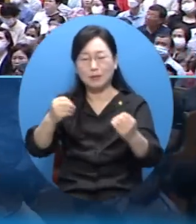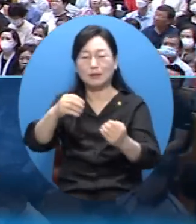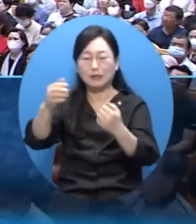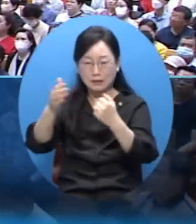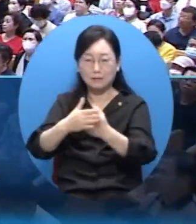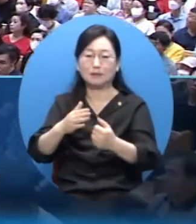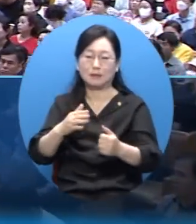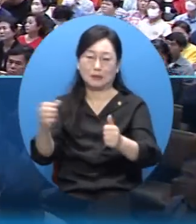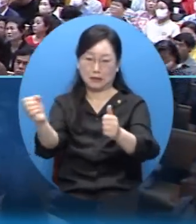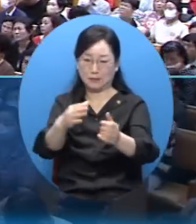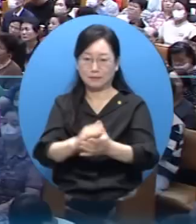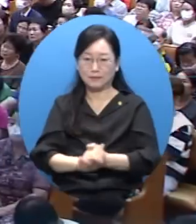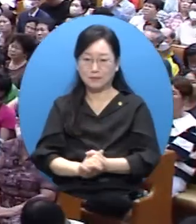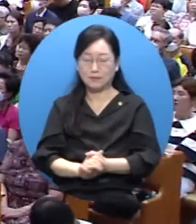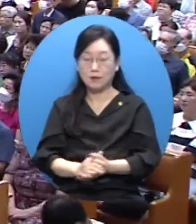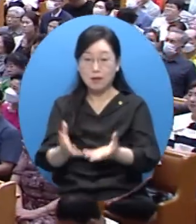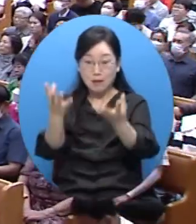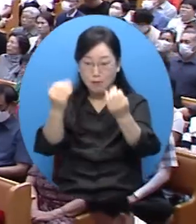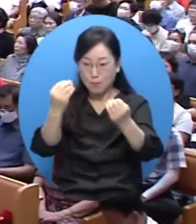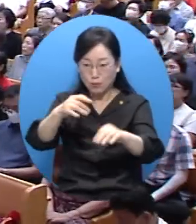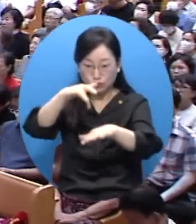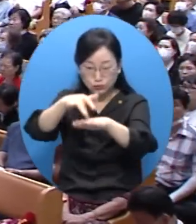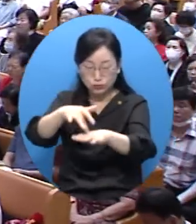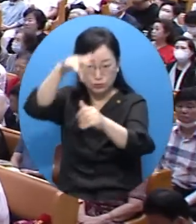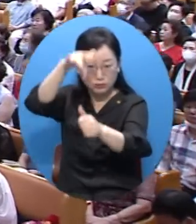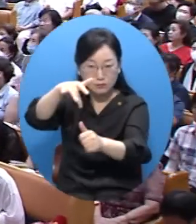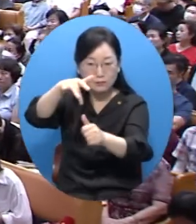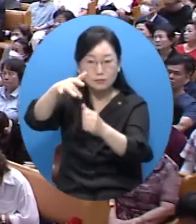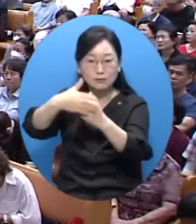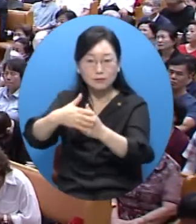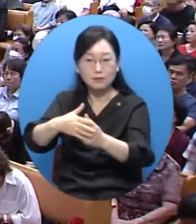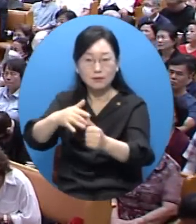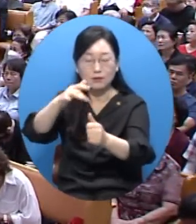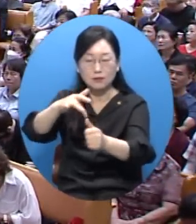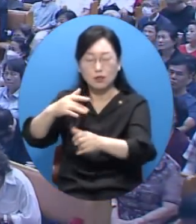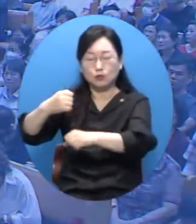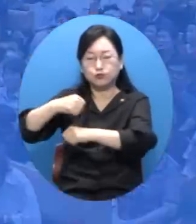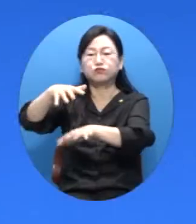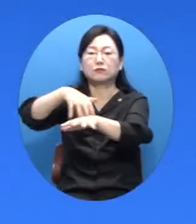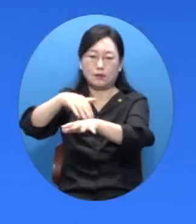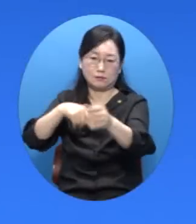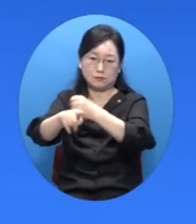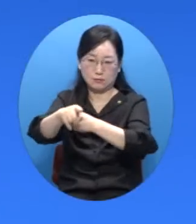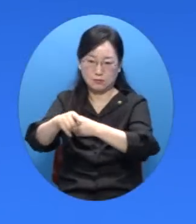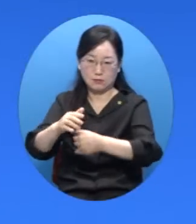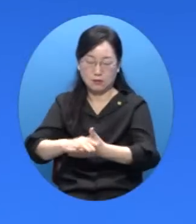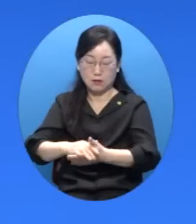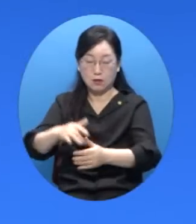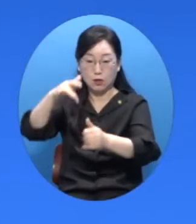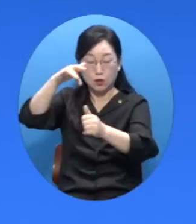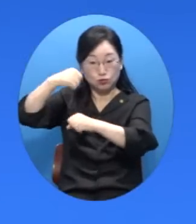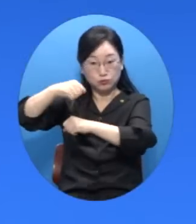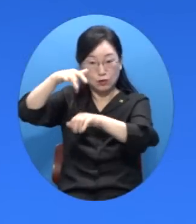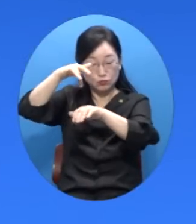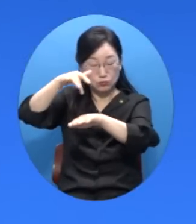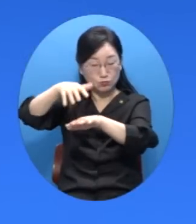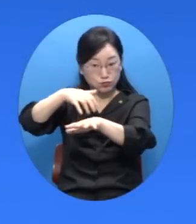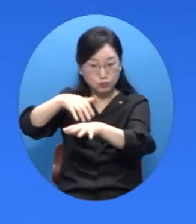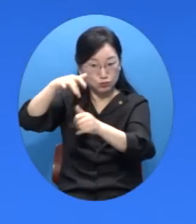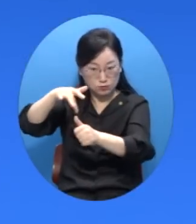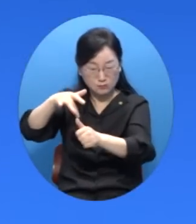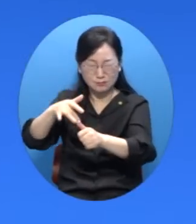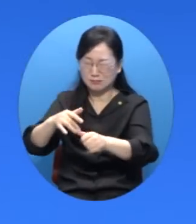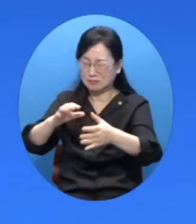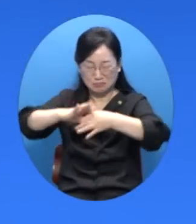하고 얼마나 많은 귀신이 들어간지 그 귀신들 가운데 군대를 이루었습니다. 그러나 군대 귀신이라고 할지라도 예수께서